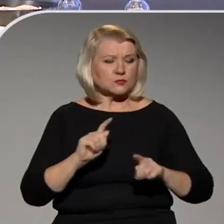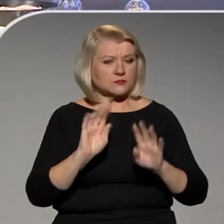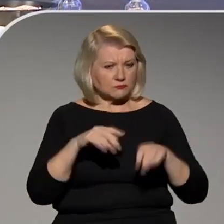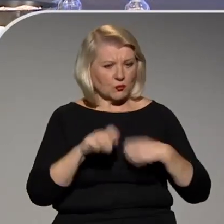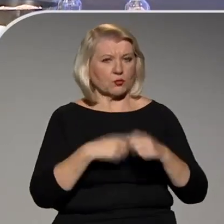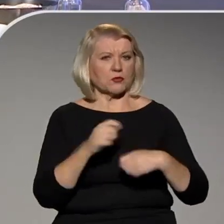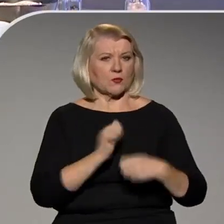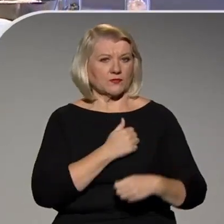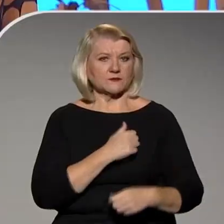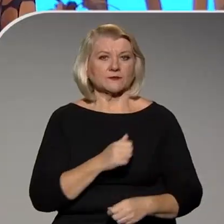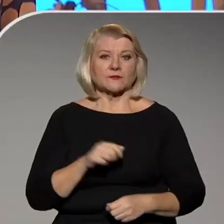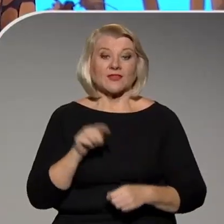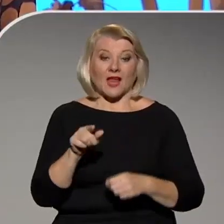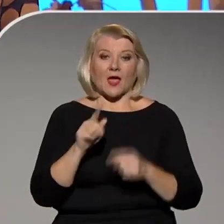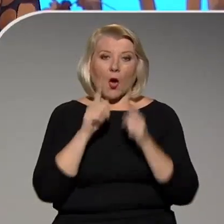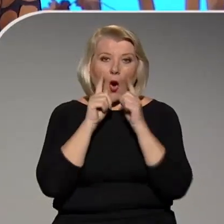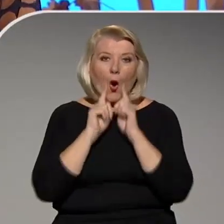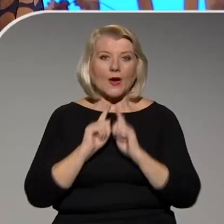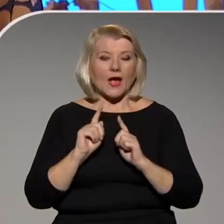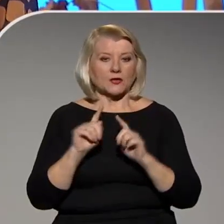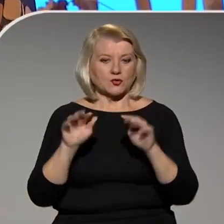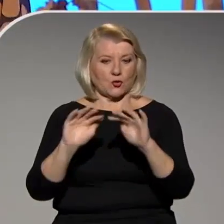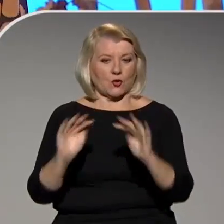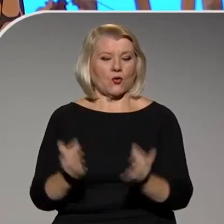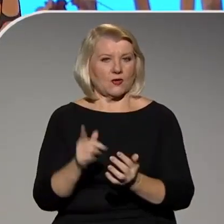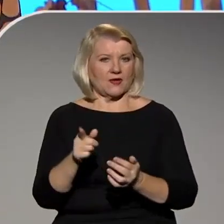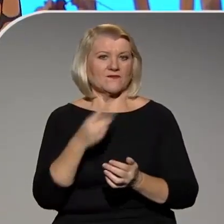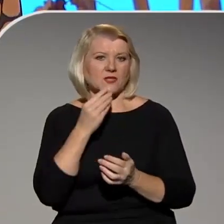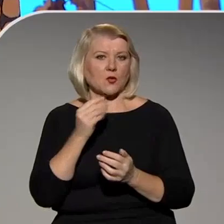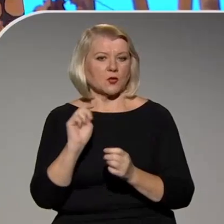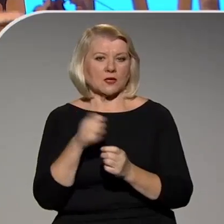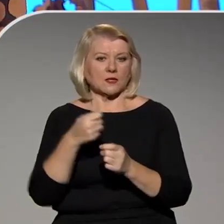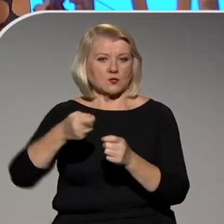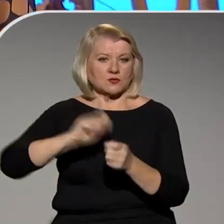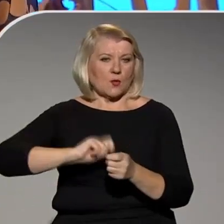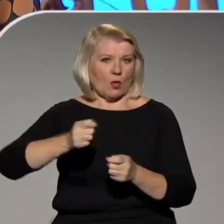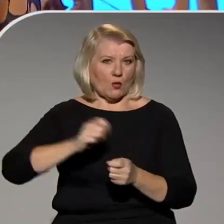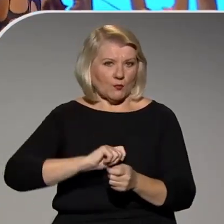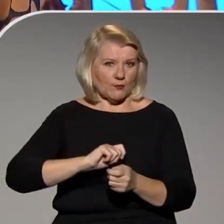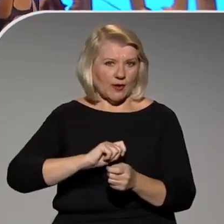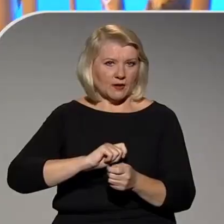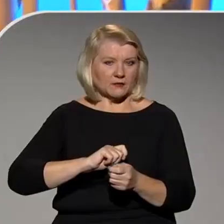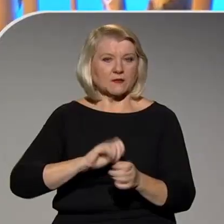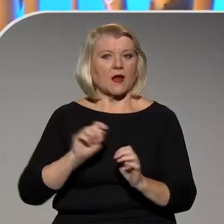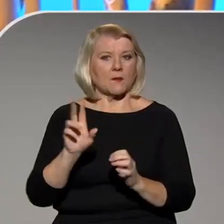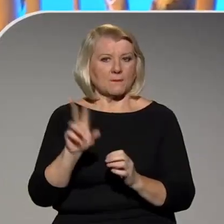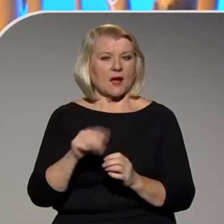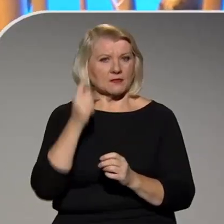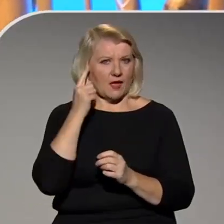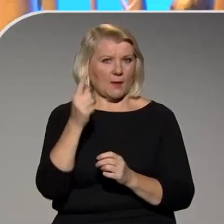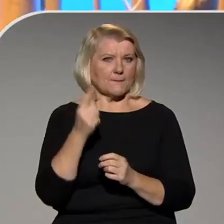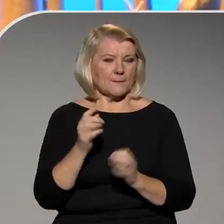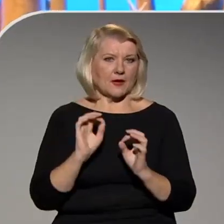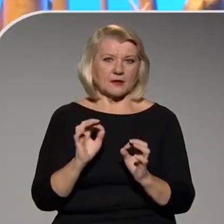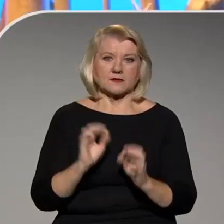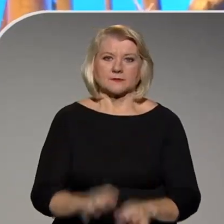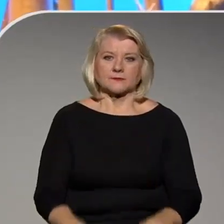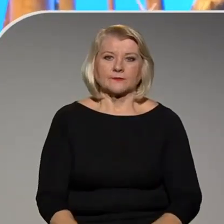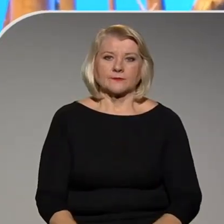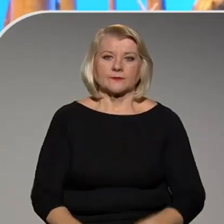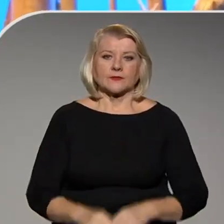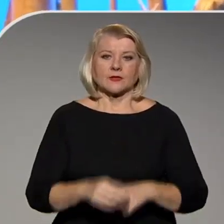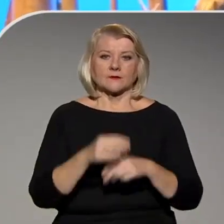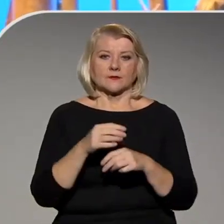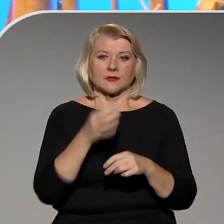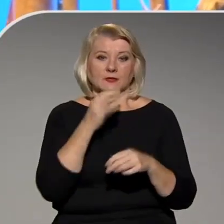se nemusí loupat, protože ono je to trošku boj někdy tu dýni oloupat, ale vy na to máte zlepšovák. Na to mám skvělou vychytávku, když